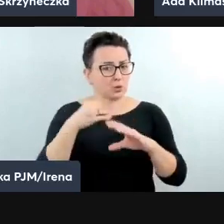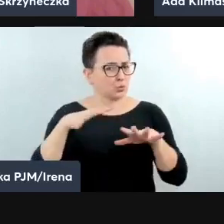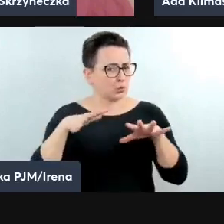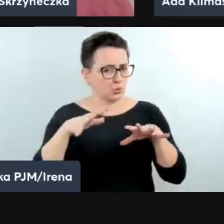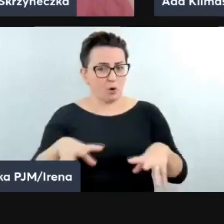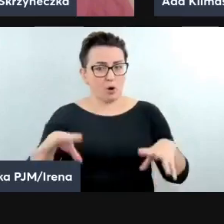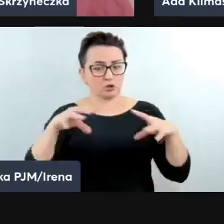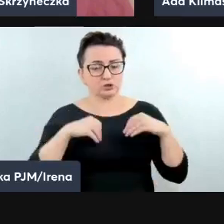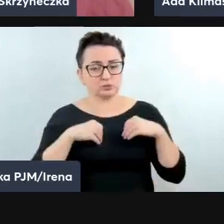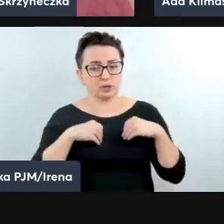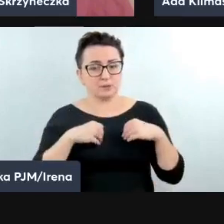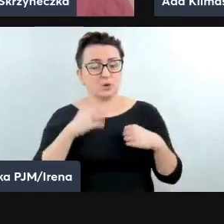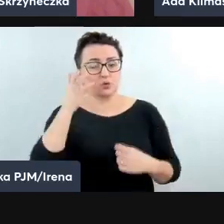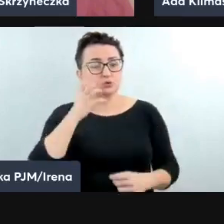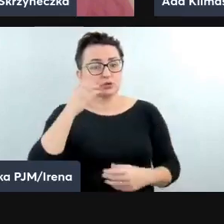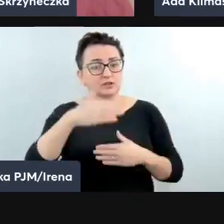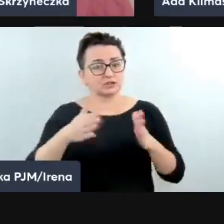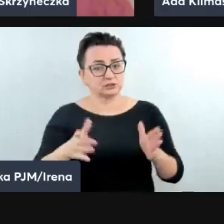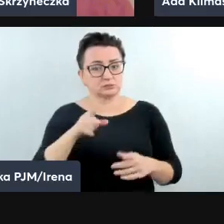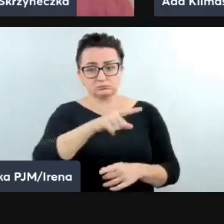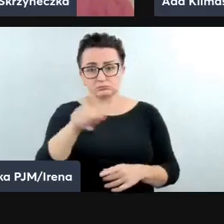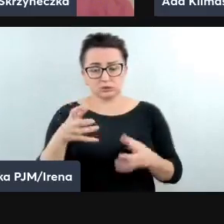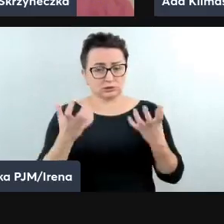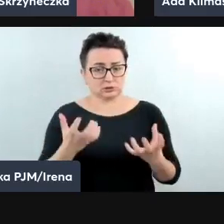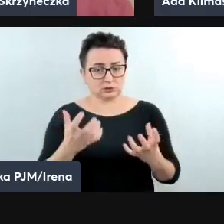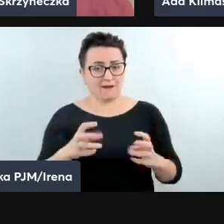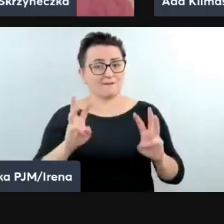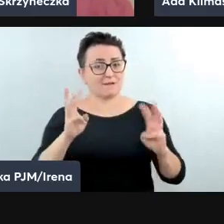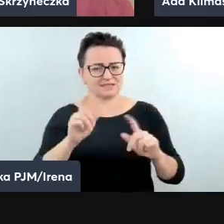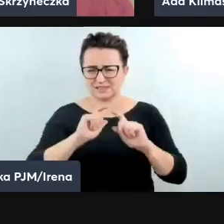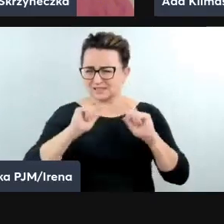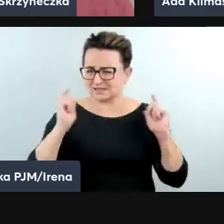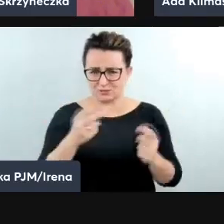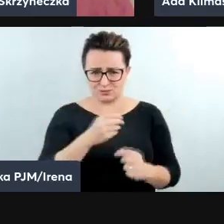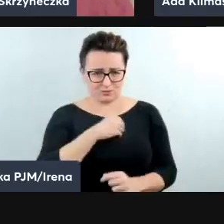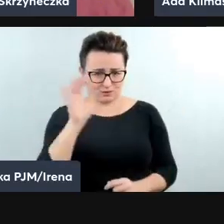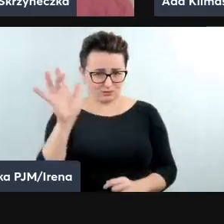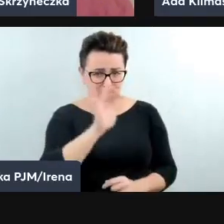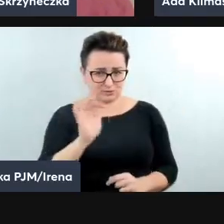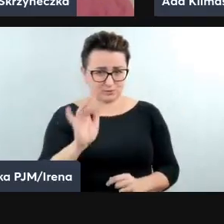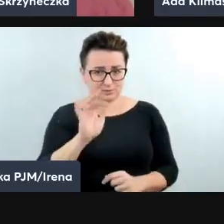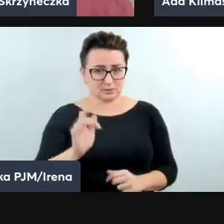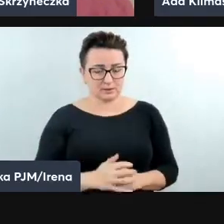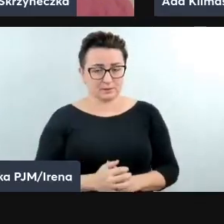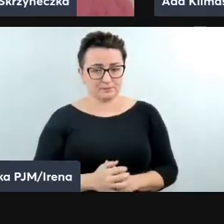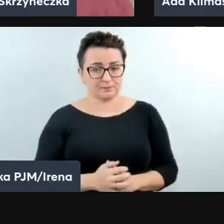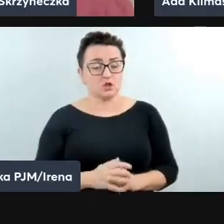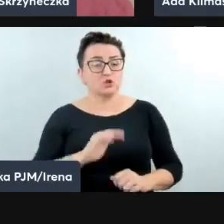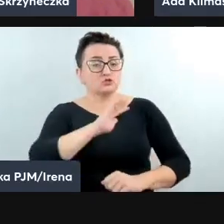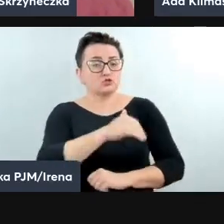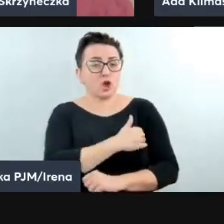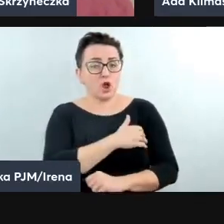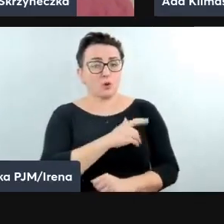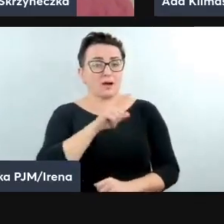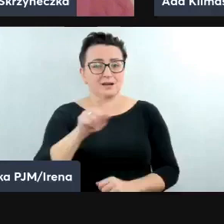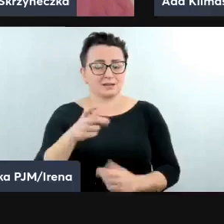prostu w całej Polsce i często te szkoły chcą po wiele tych warsztatów dla każdej klasy, na młodszych dzieci,